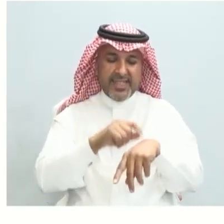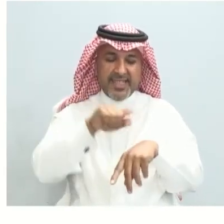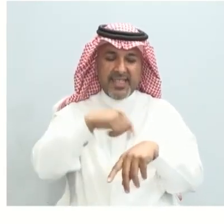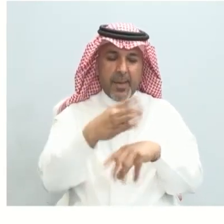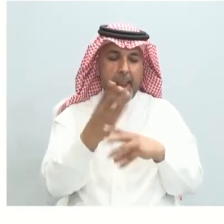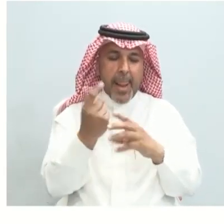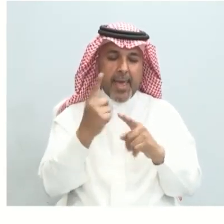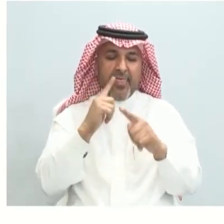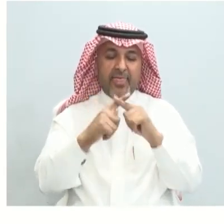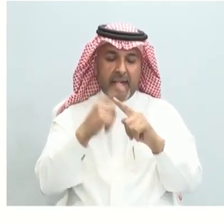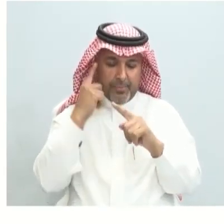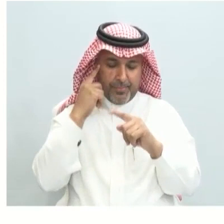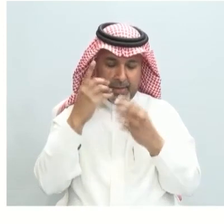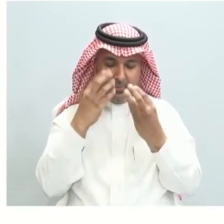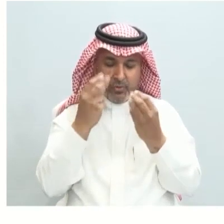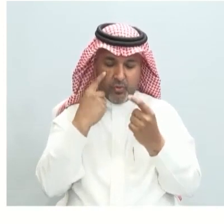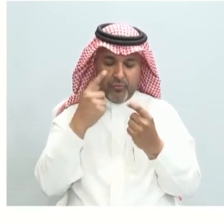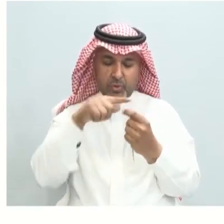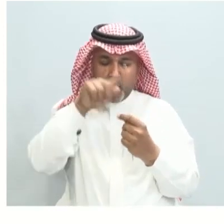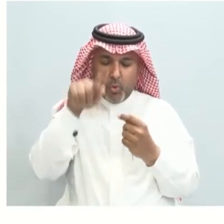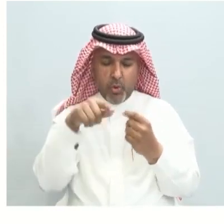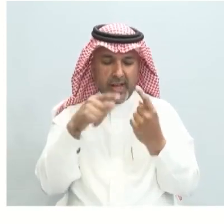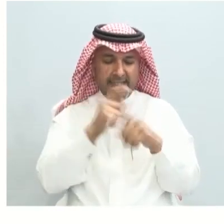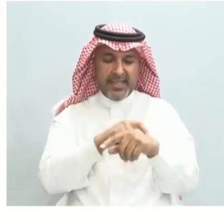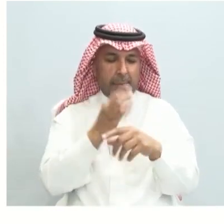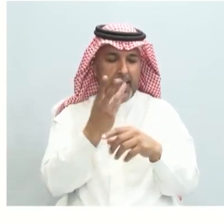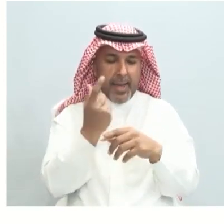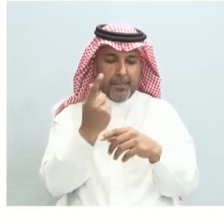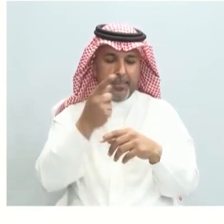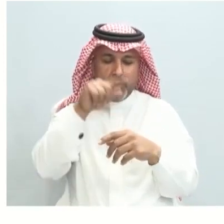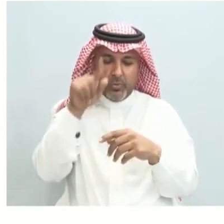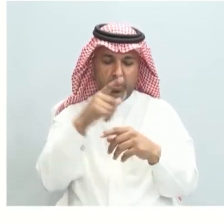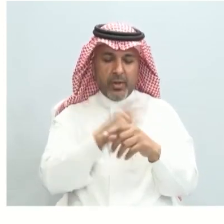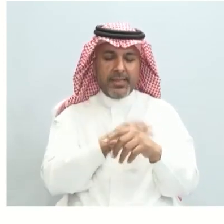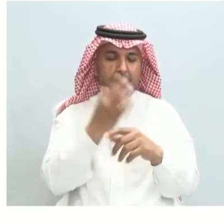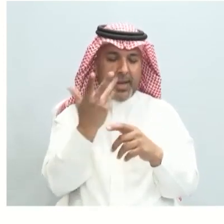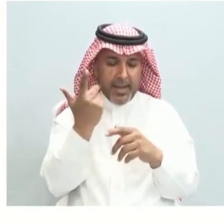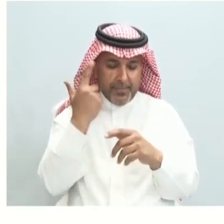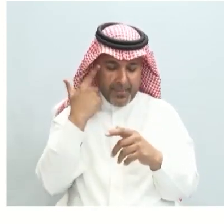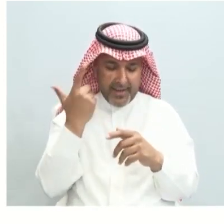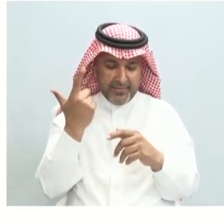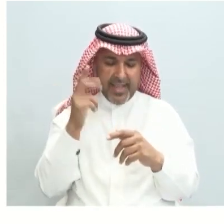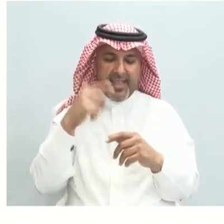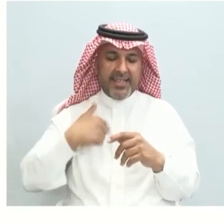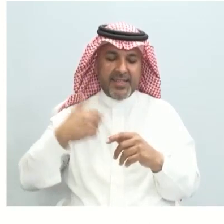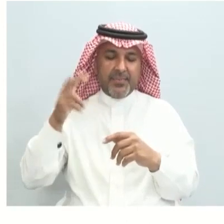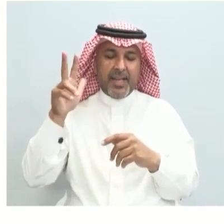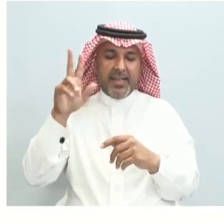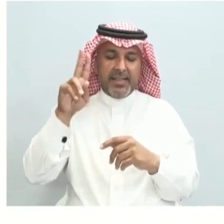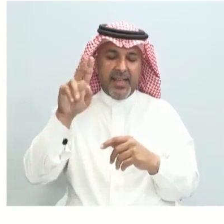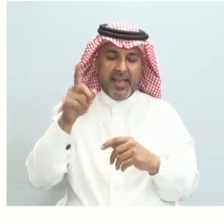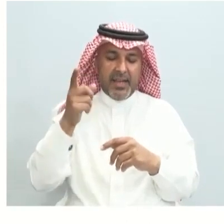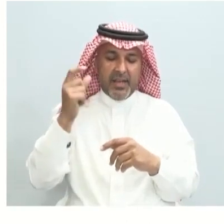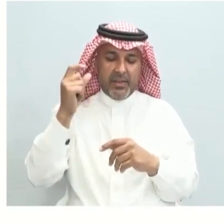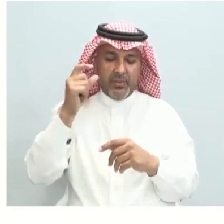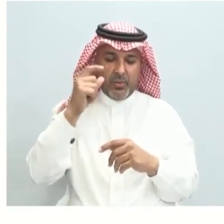ما هو عدد الدورات في وحدة من الزمن؟ هذا هو التردد. ولإيجاد تردد التمثيل البياني لدالة نجد مقلوب